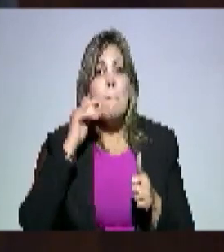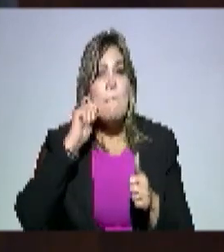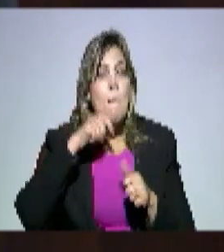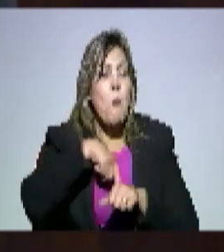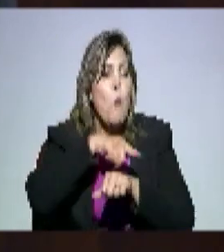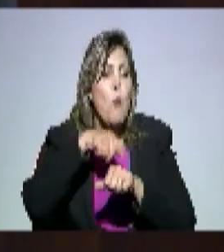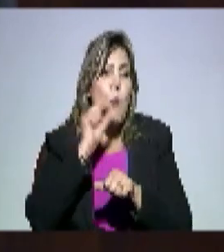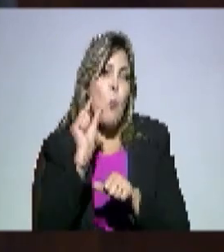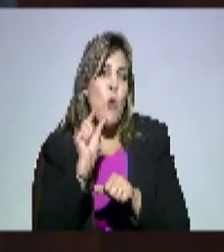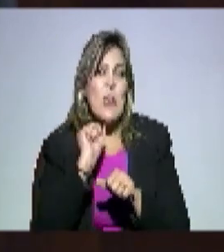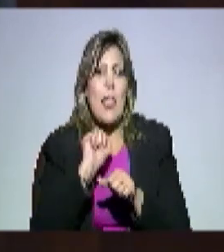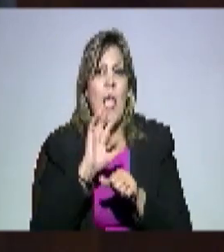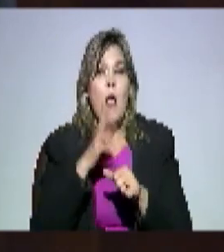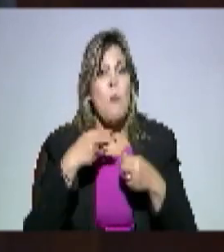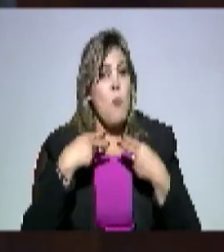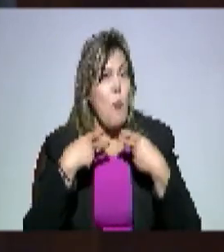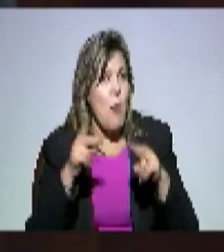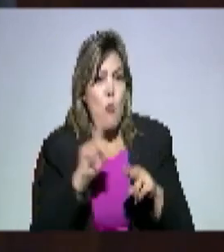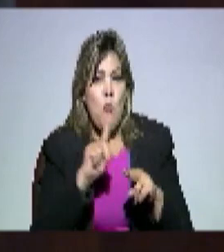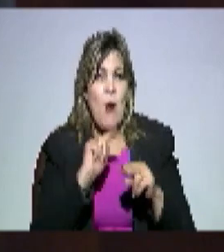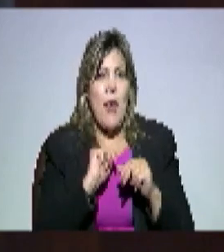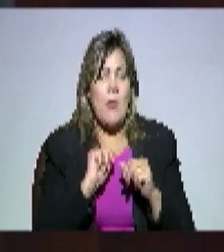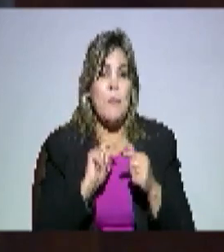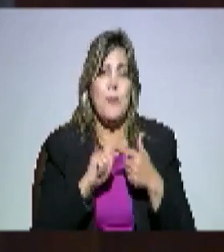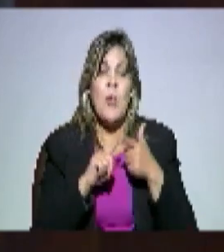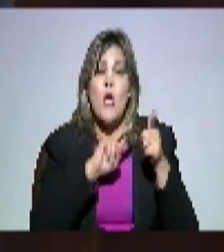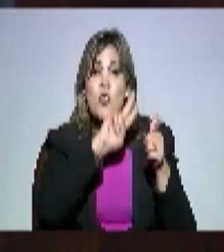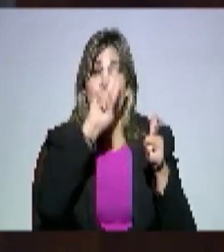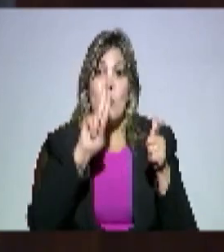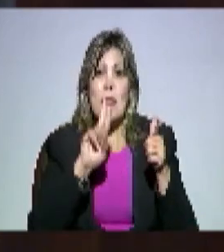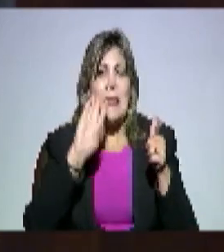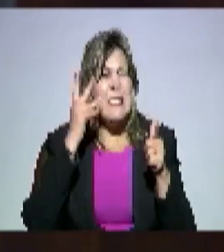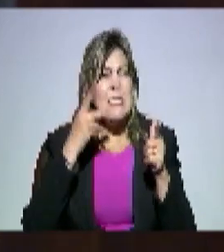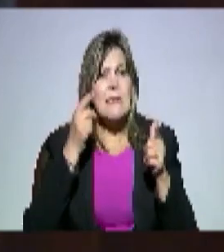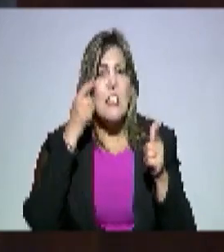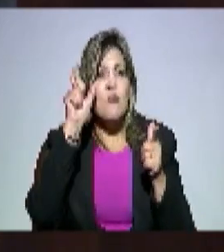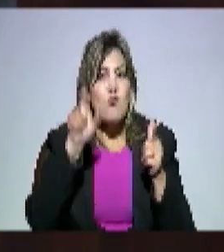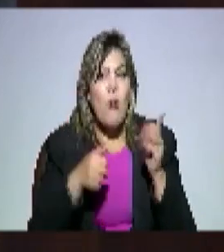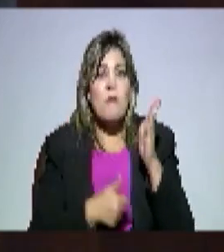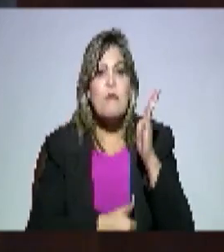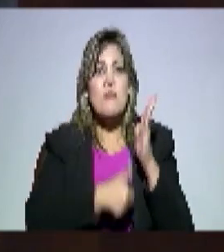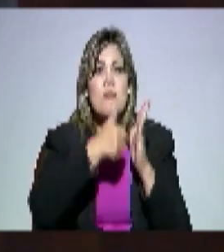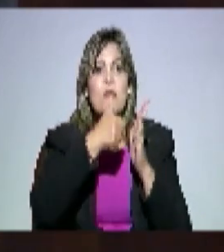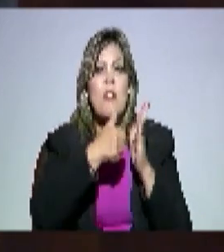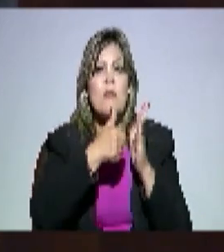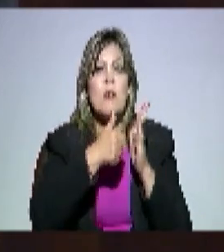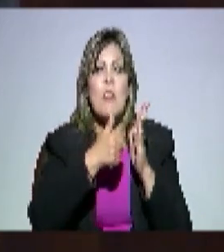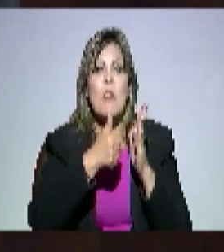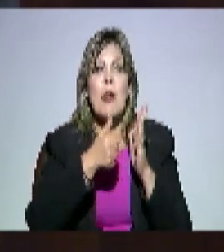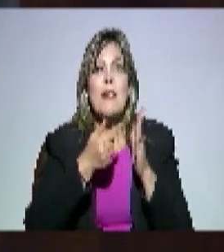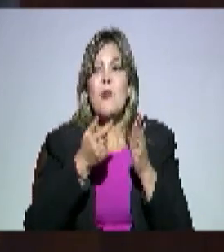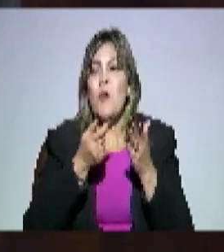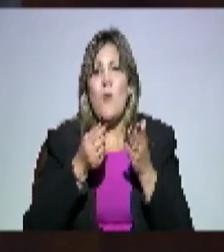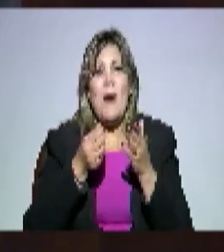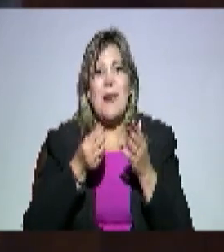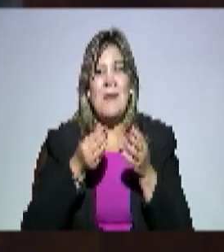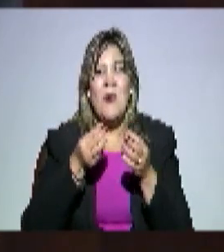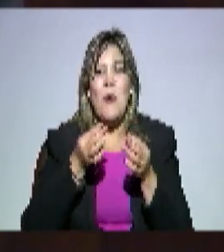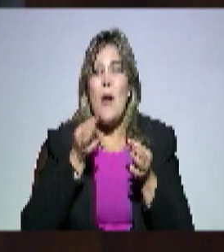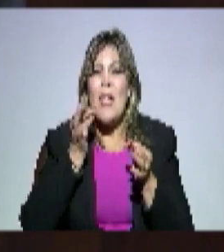والسؤال الثاني ازاي الواحد ينتصر على عدم الادانه يعني